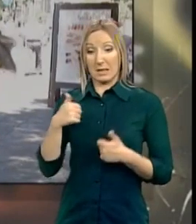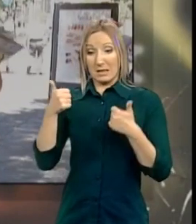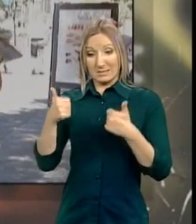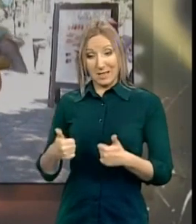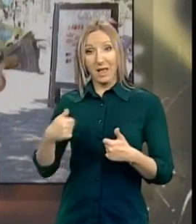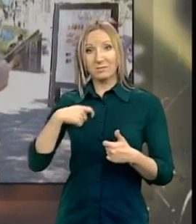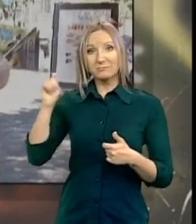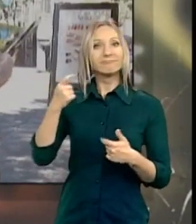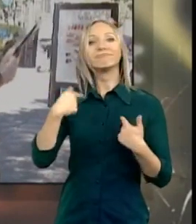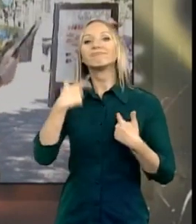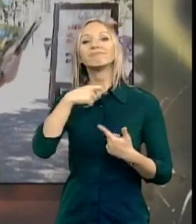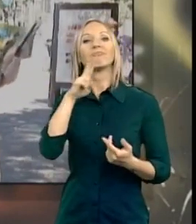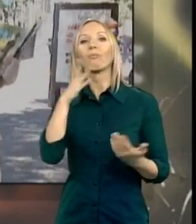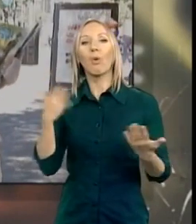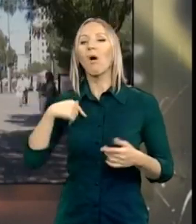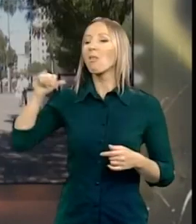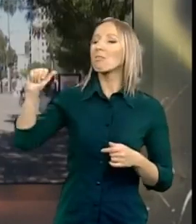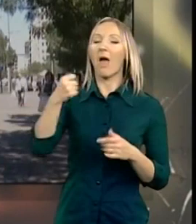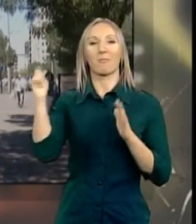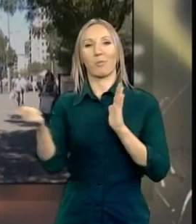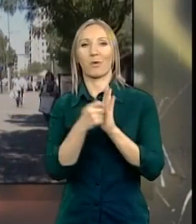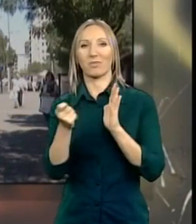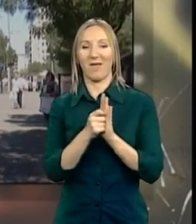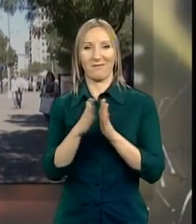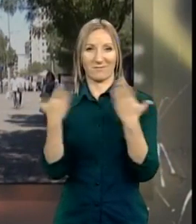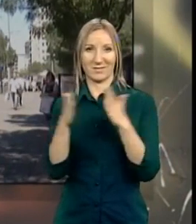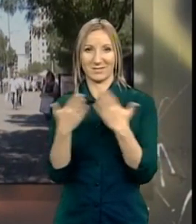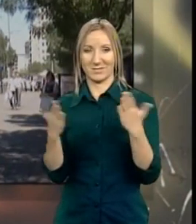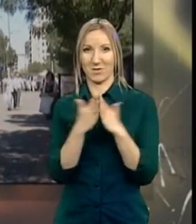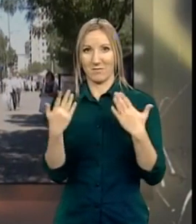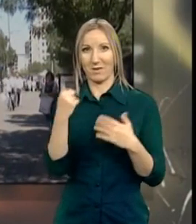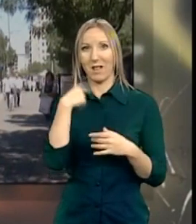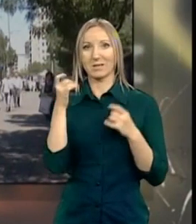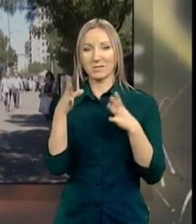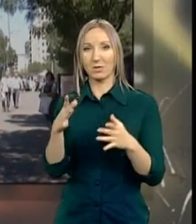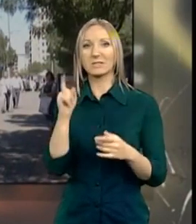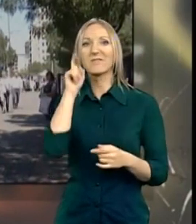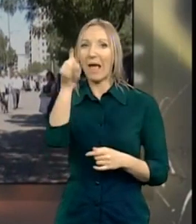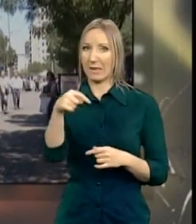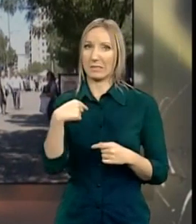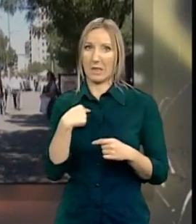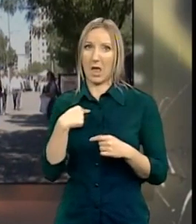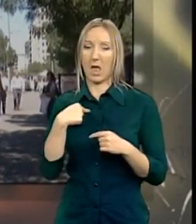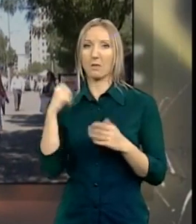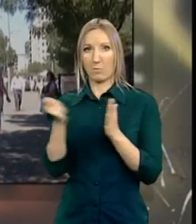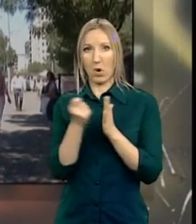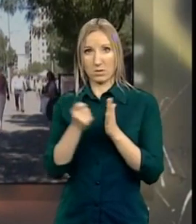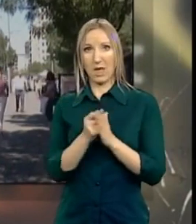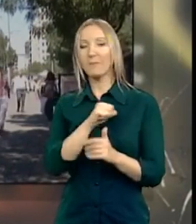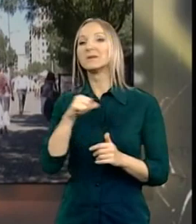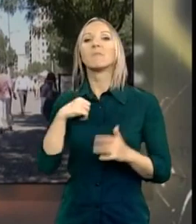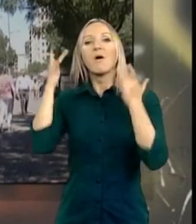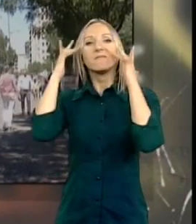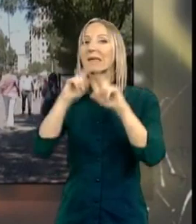prodavac časopisa Lice u lice. Svaki dan sam ovde, sem vikendom, jer vikendom ne radim, pa